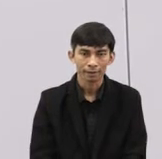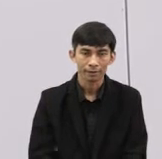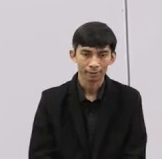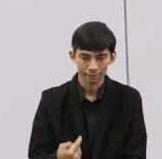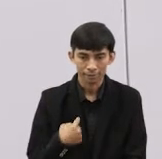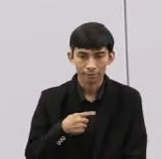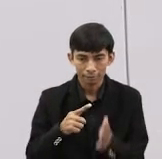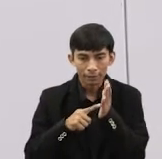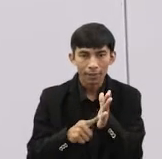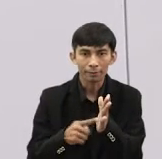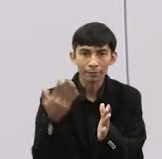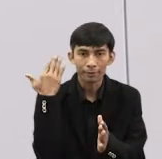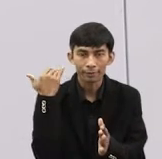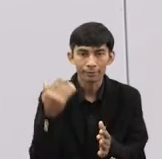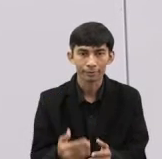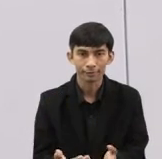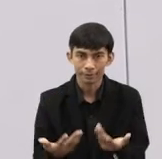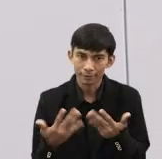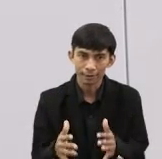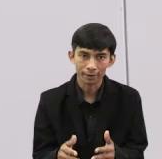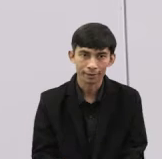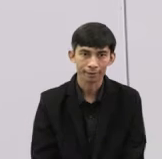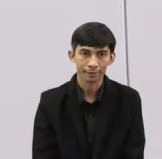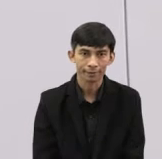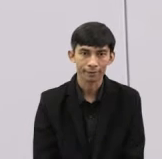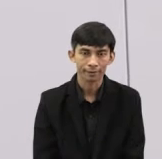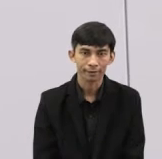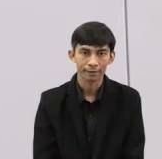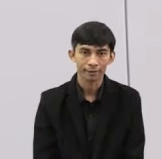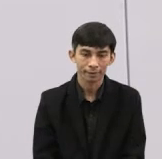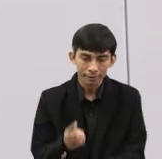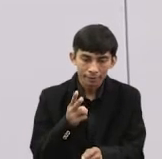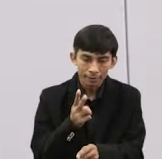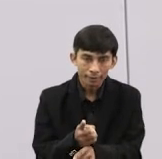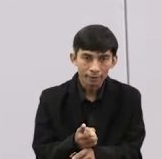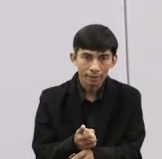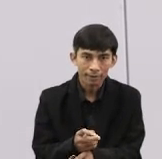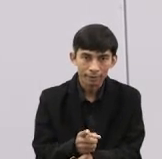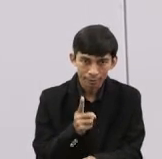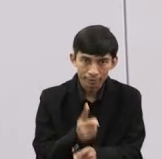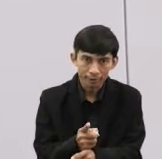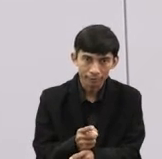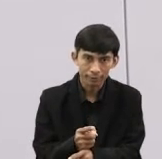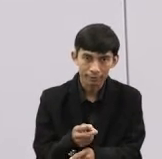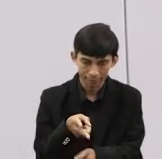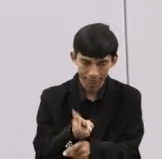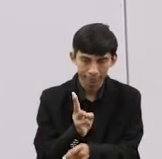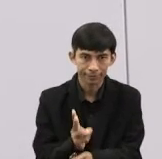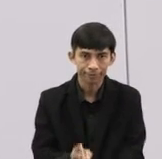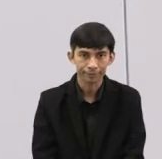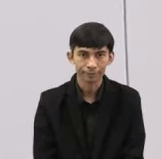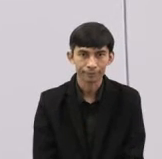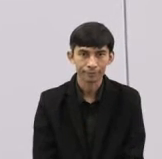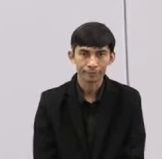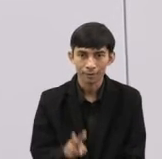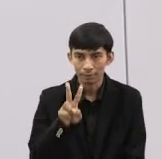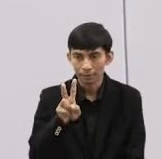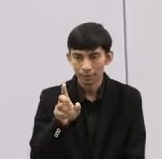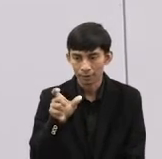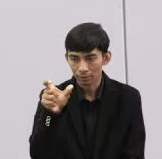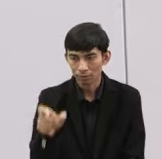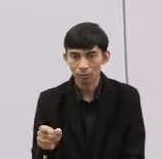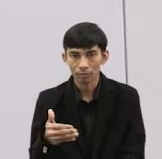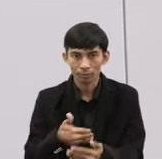để đọ ọt bàn chẳng cứ con tầng ọc nế trớ chây bí tung bắn tọp chẳng tung bắn tọp rồi bỏ phía